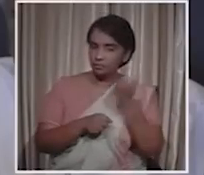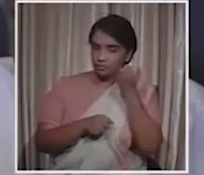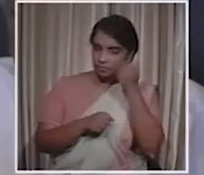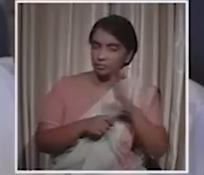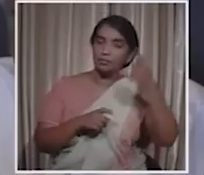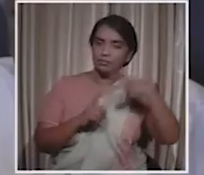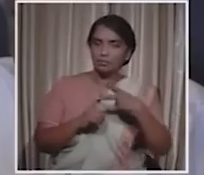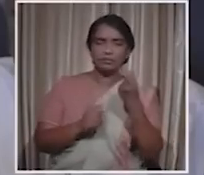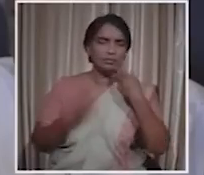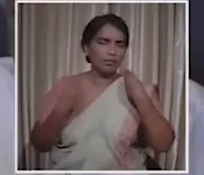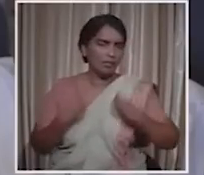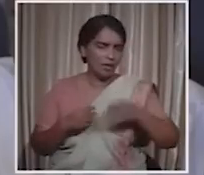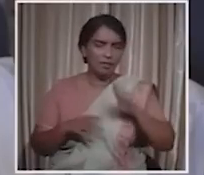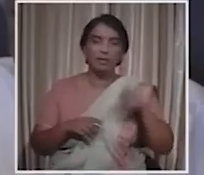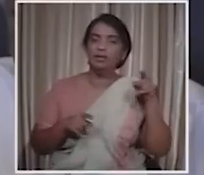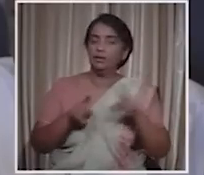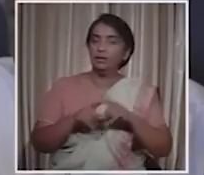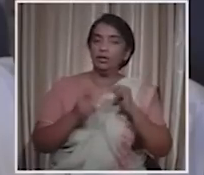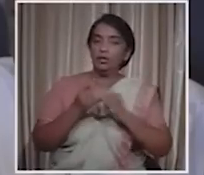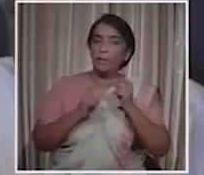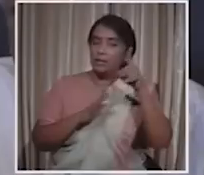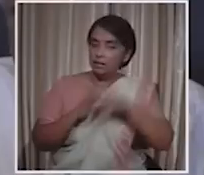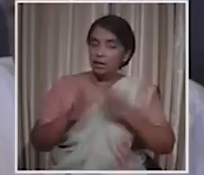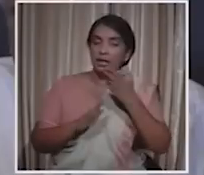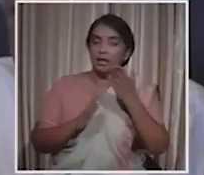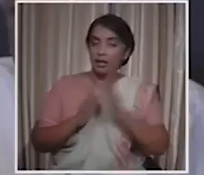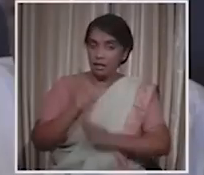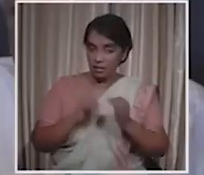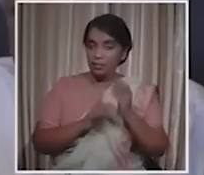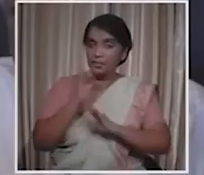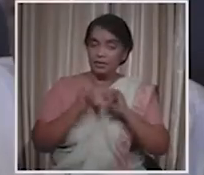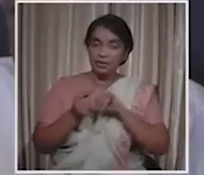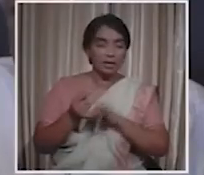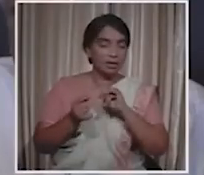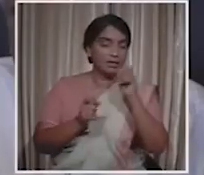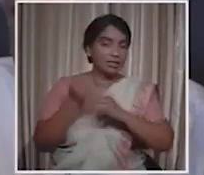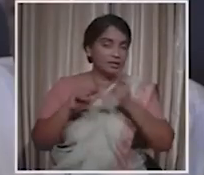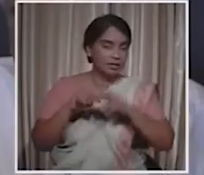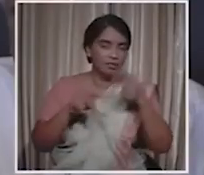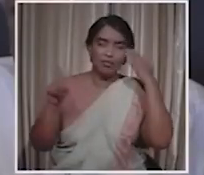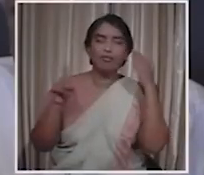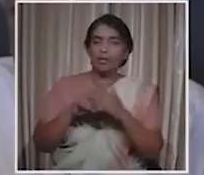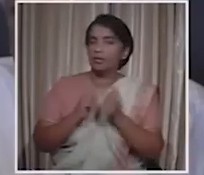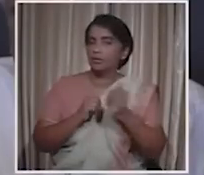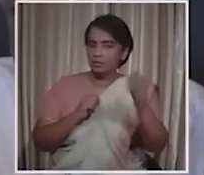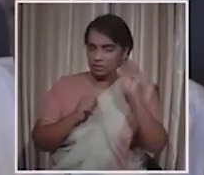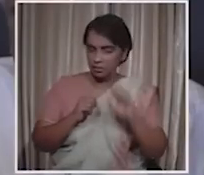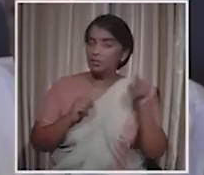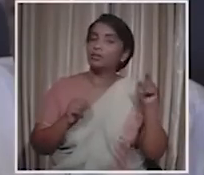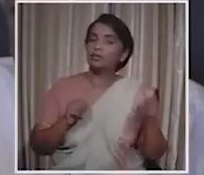ඊළඟට ආර්ථික කඩාවැසීම නිසා. සුසිර් ප්‍රේමජයන්ත ඇමතුමා ඇතුළු අමාත්‍යාංශ නිලධාරීන් මේ සම්බන්ධයෙන් පියවර ගනිමින්